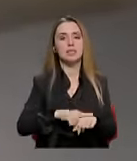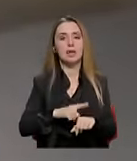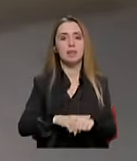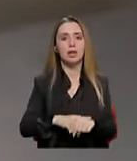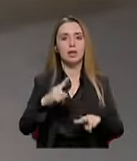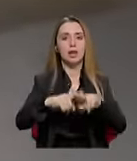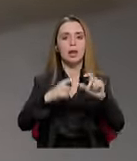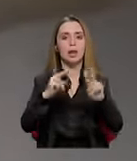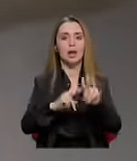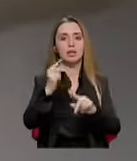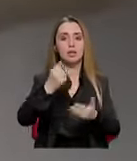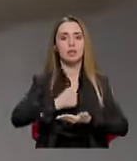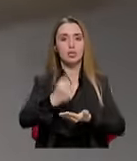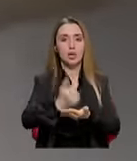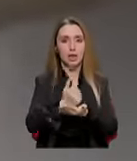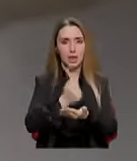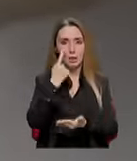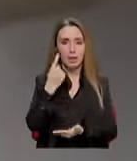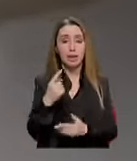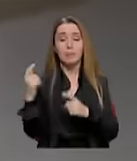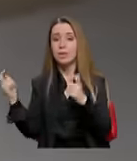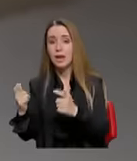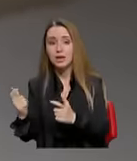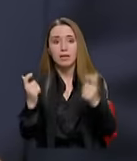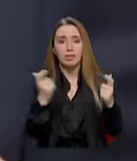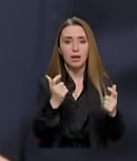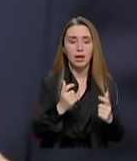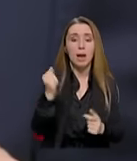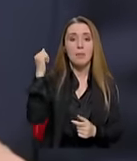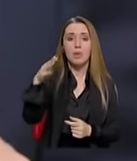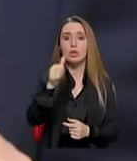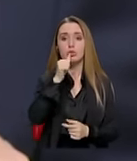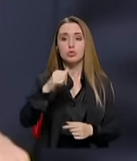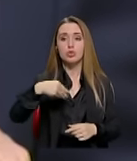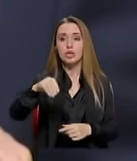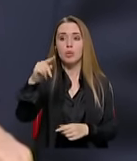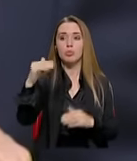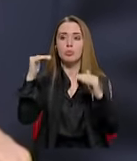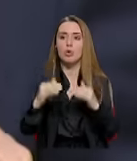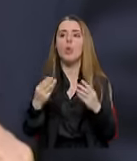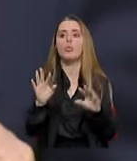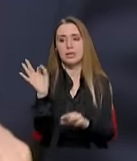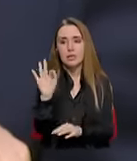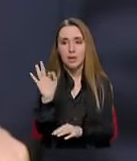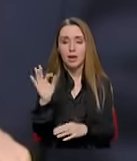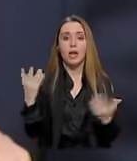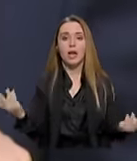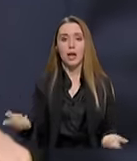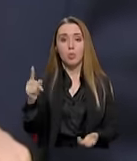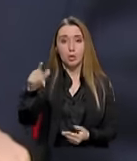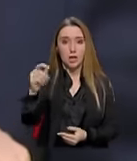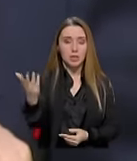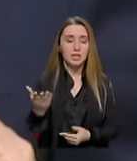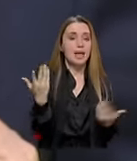ASKİ bütçe gelirlerini de göstereyim nereden nereye inmiş pahalı su satılsa bu buralara inmez değil mi Bir yandan bunları